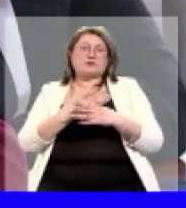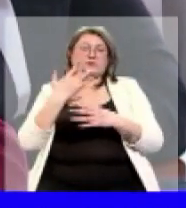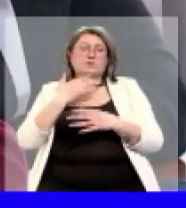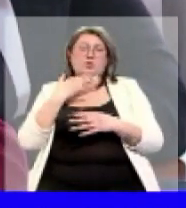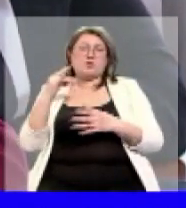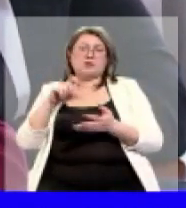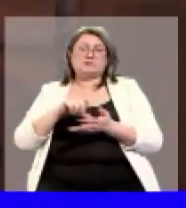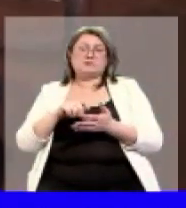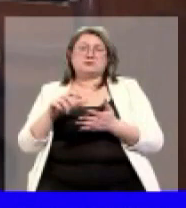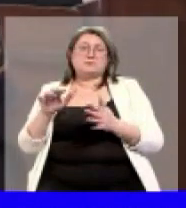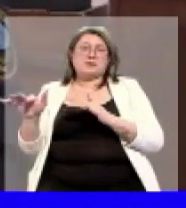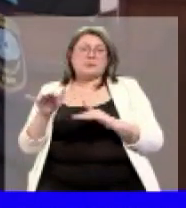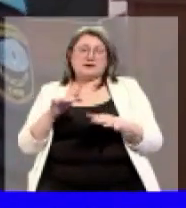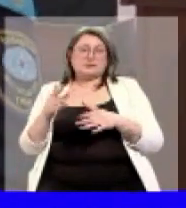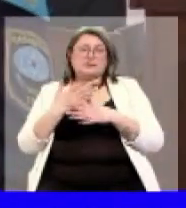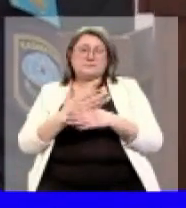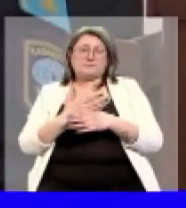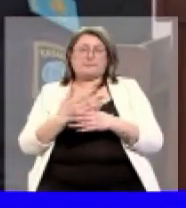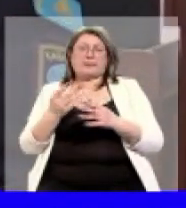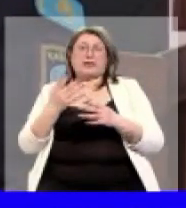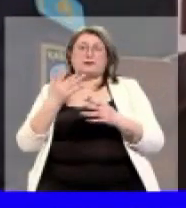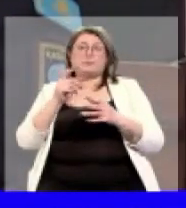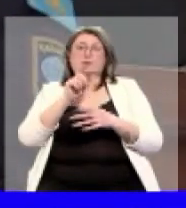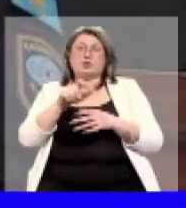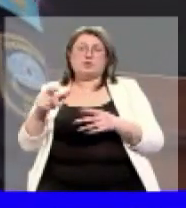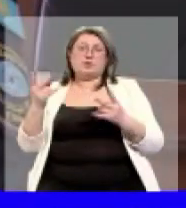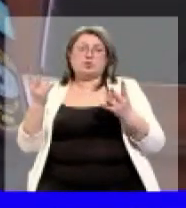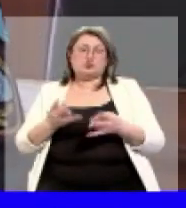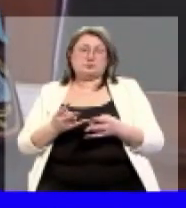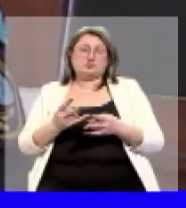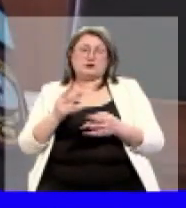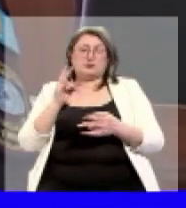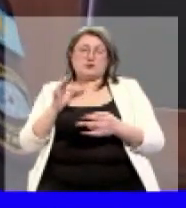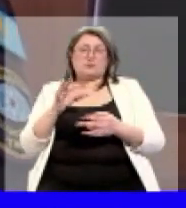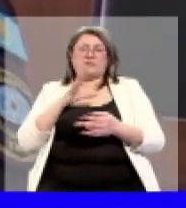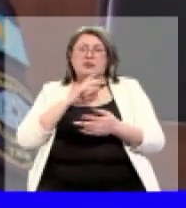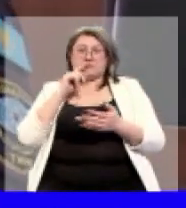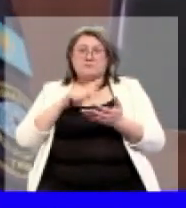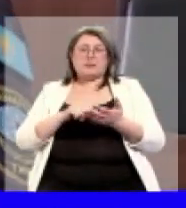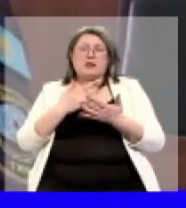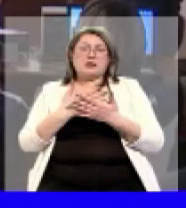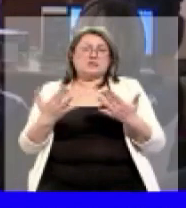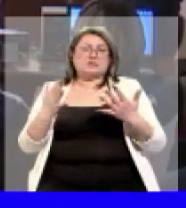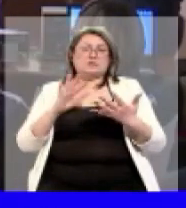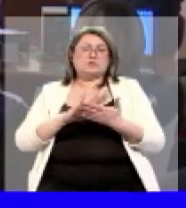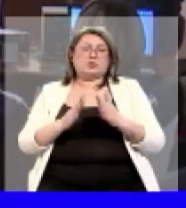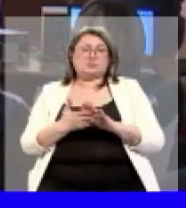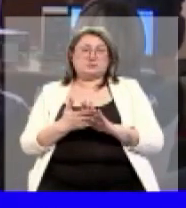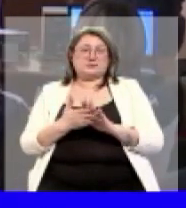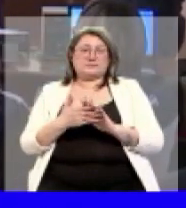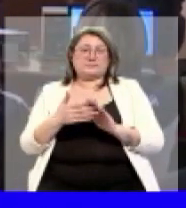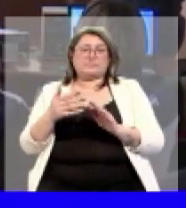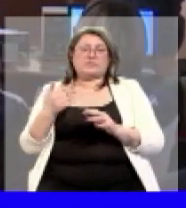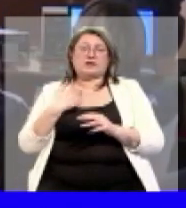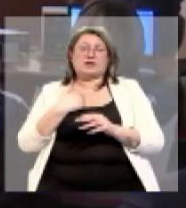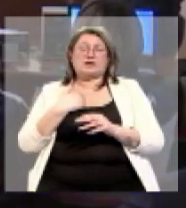жәрдемге мұқтаж жандарға қол ұшын созып жүр. Дегенмен түрлі жағдай болады. Сондықтан олардың білімін жетілдіріп отыру артық емес. Я волонтерстве